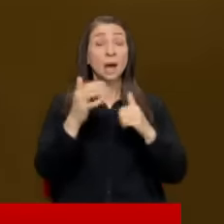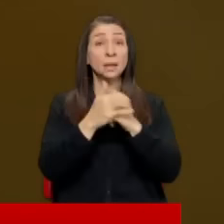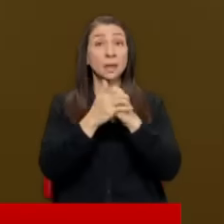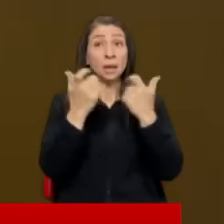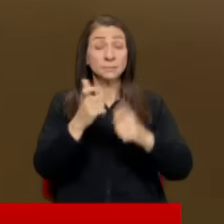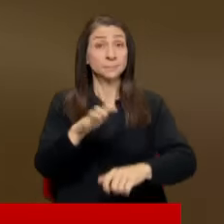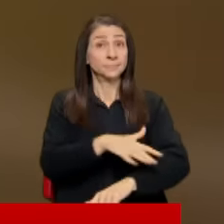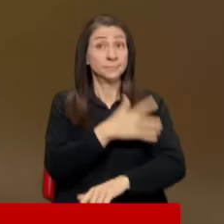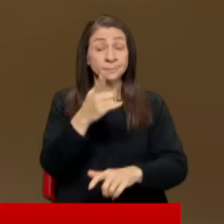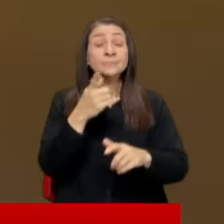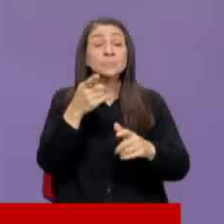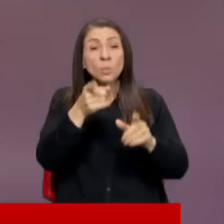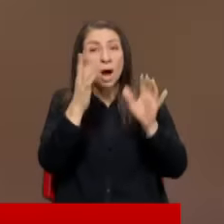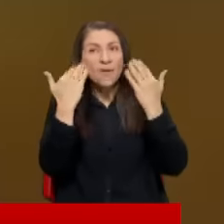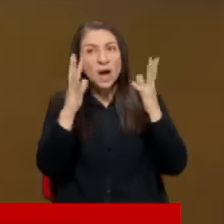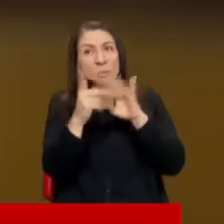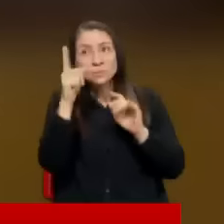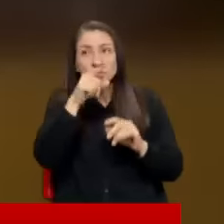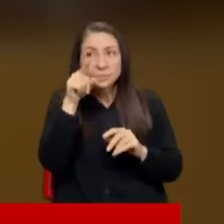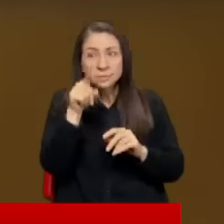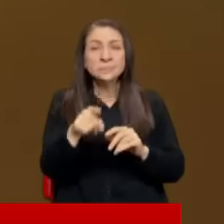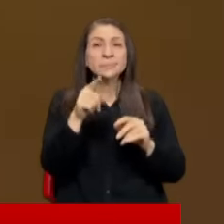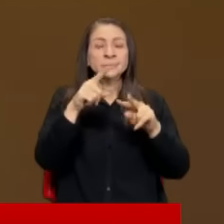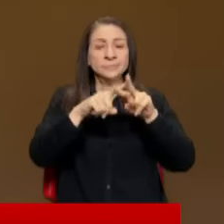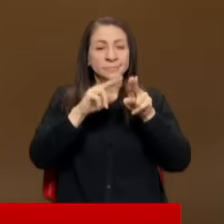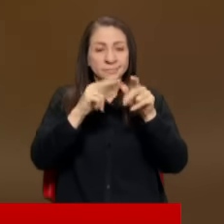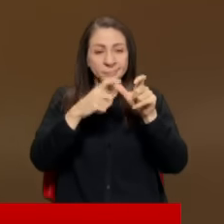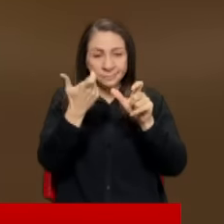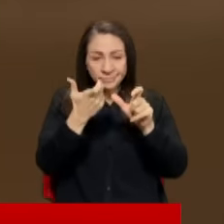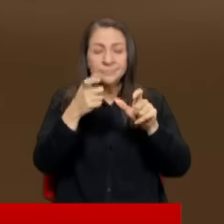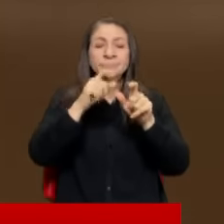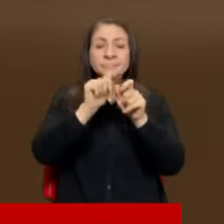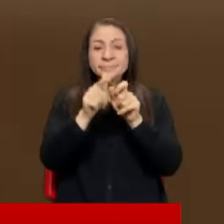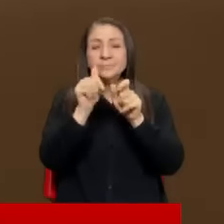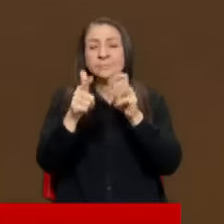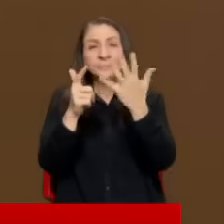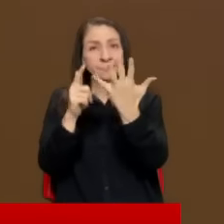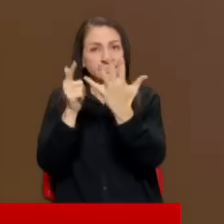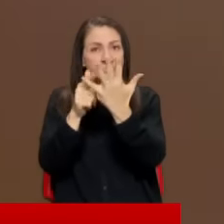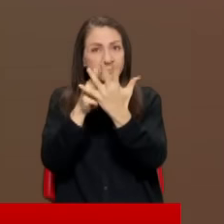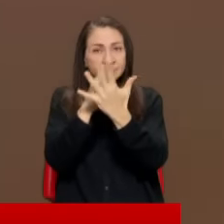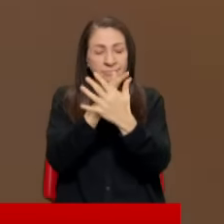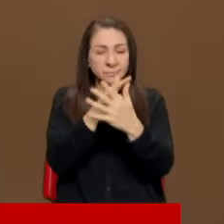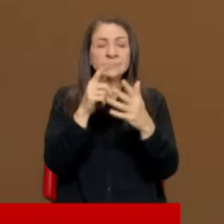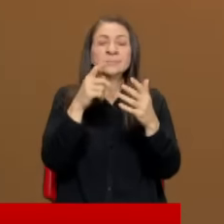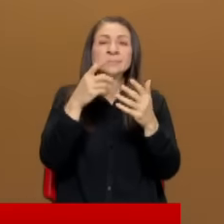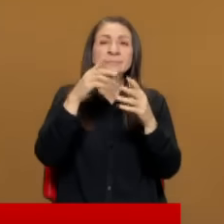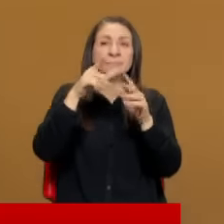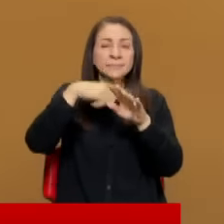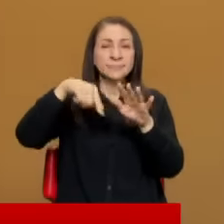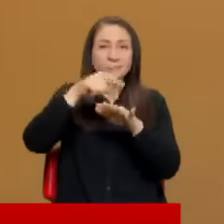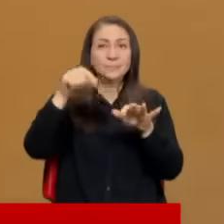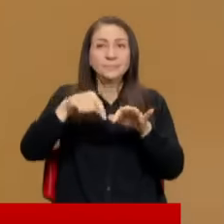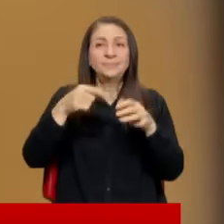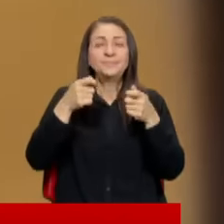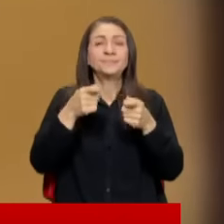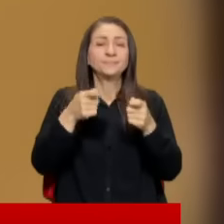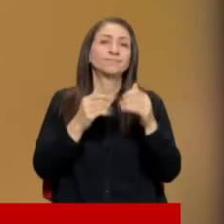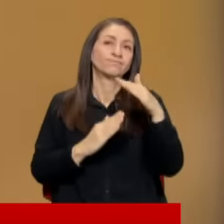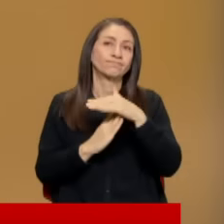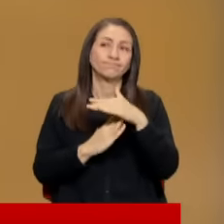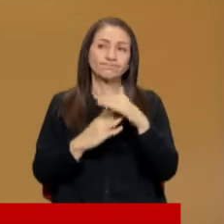Antalya Valiliği olumsuz hava koşulları nedeniyle Aksu, Döşemealtı, Kepez, Konyaaltı, Muratpaşa ilçelerinde bugün eğitime